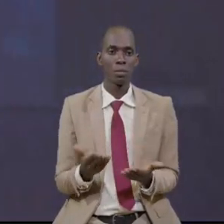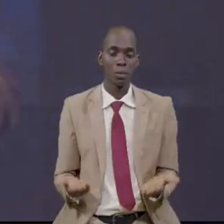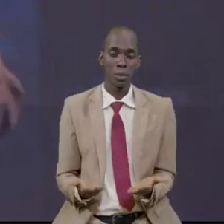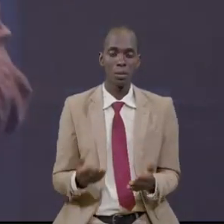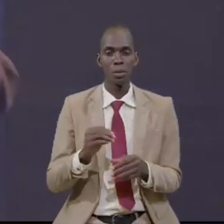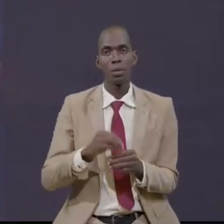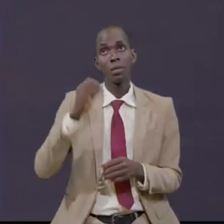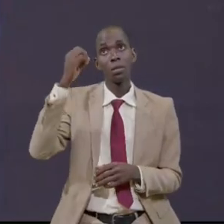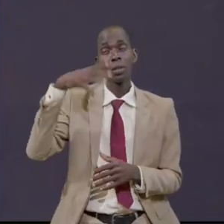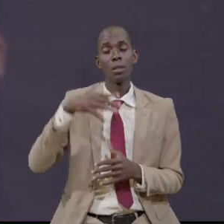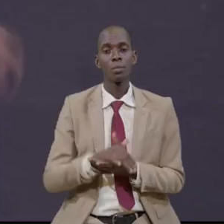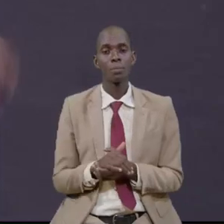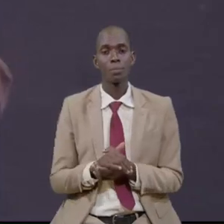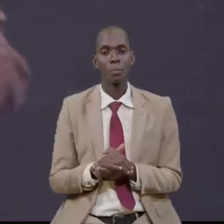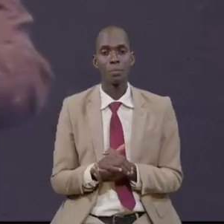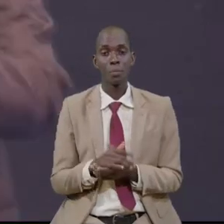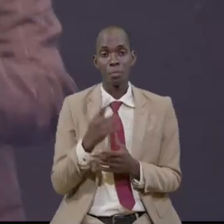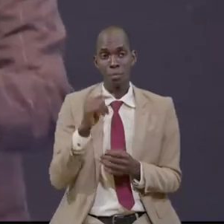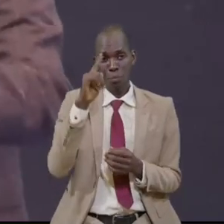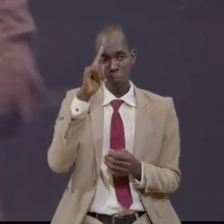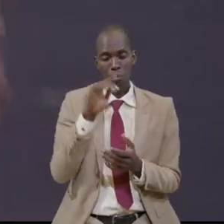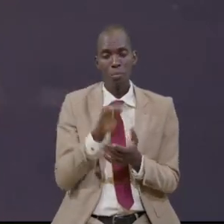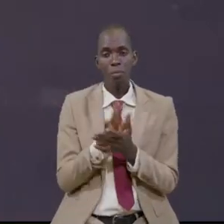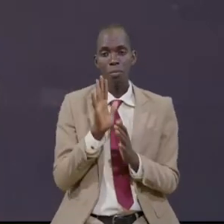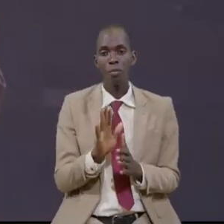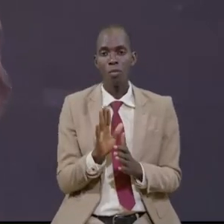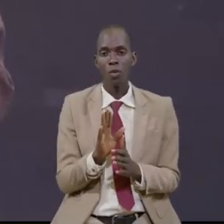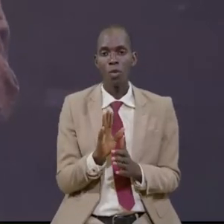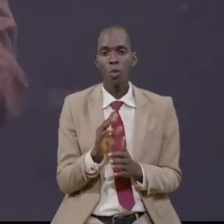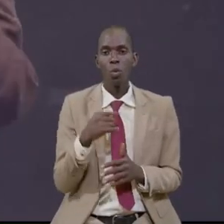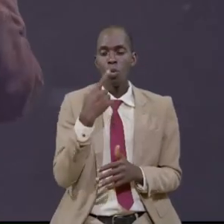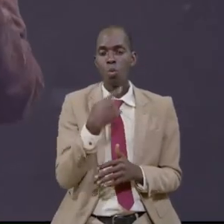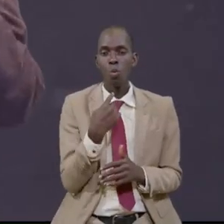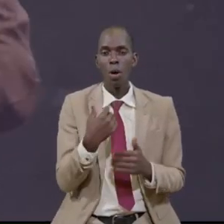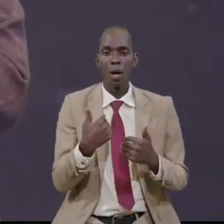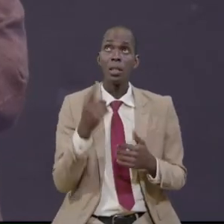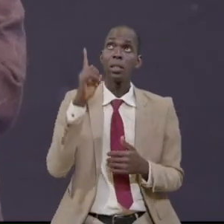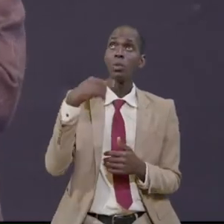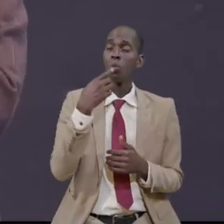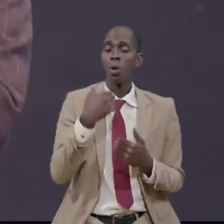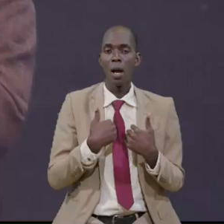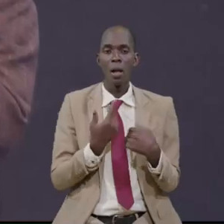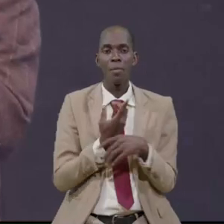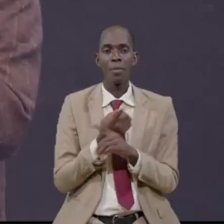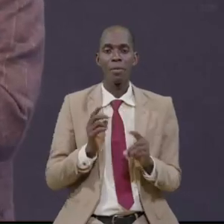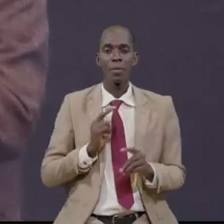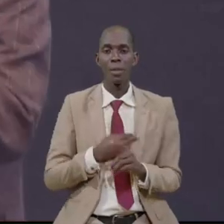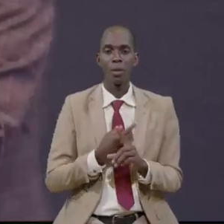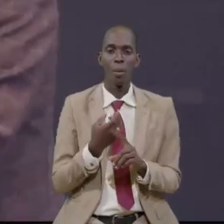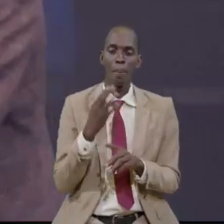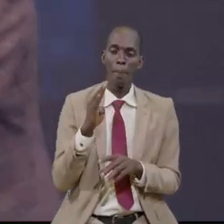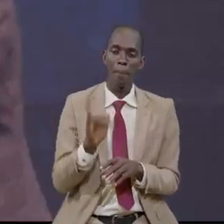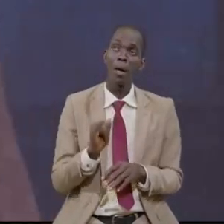qui dit qui nous a délivré par par son œuvre